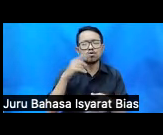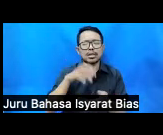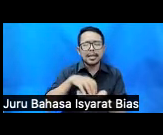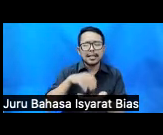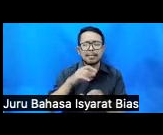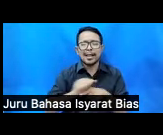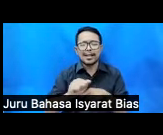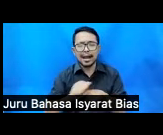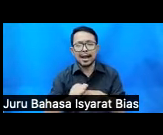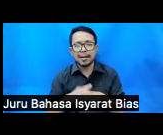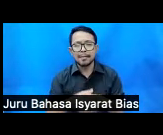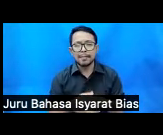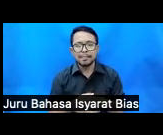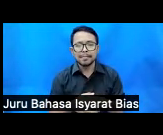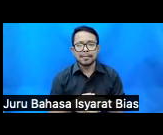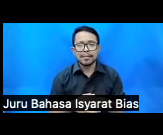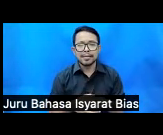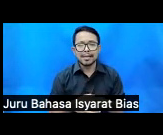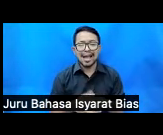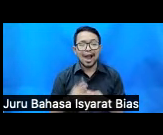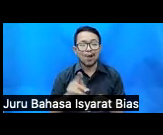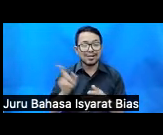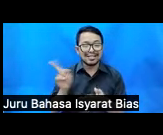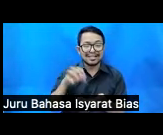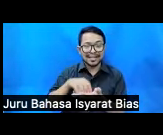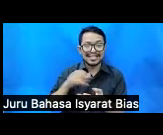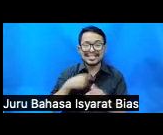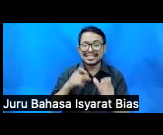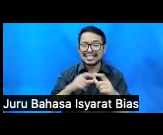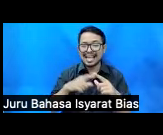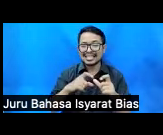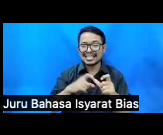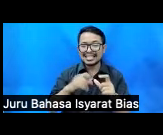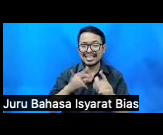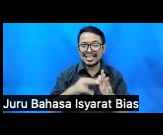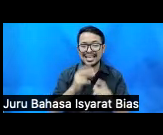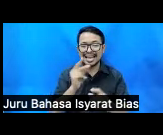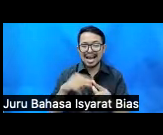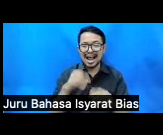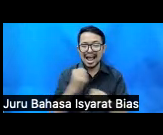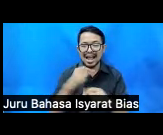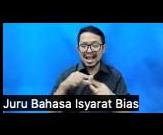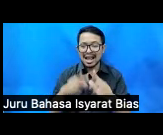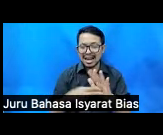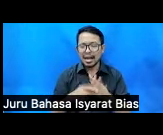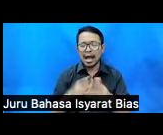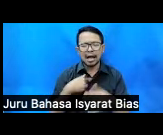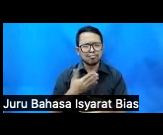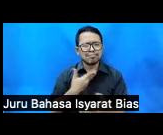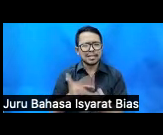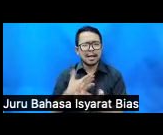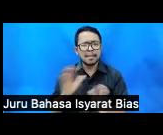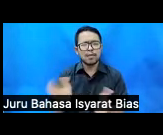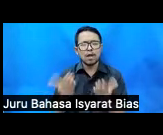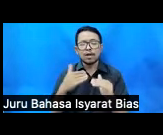kalau difokuskan di sini sasirangan. Jadi kami itu minta yang bangunannya tuh 2